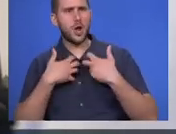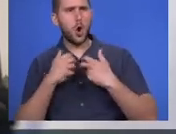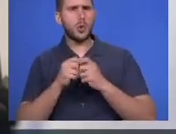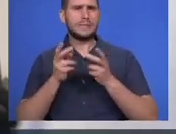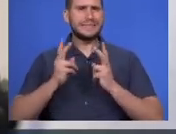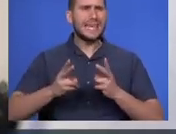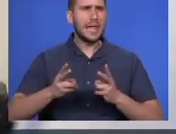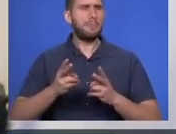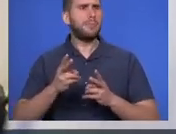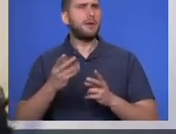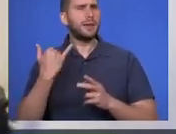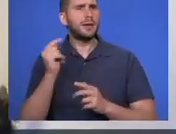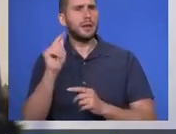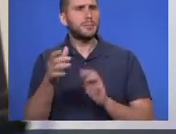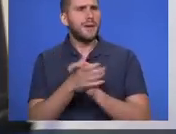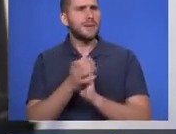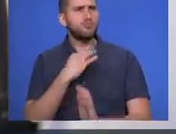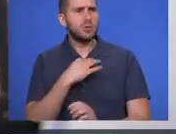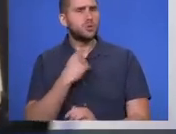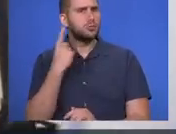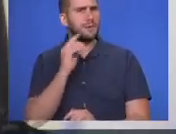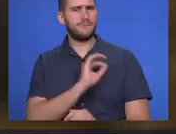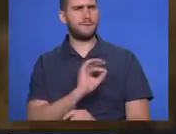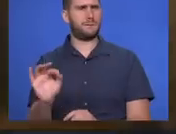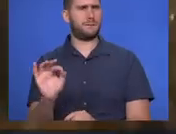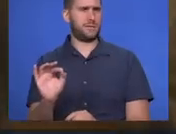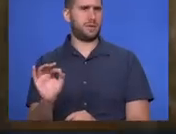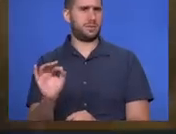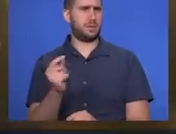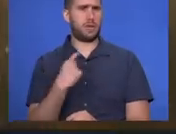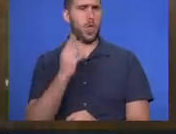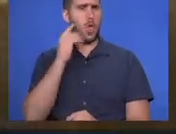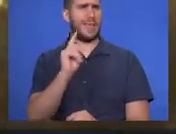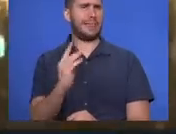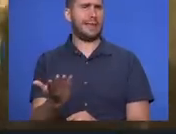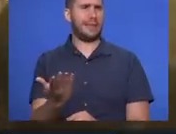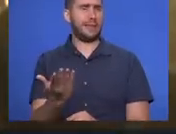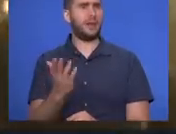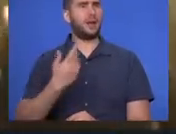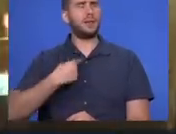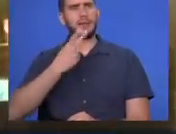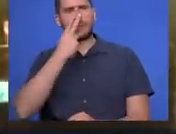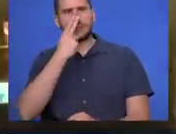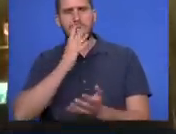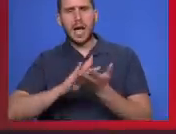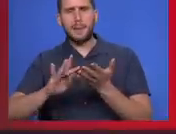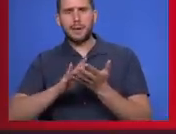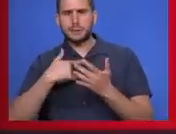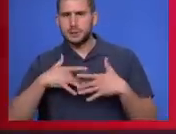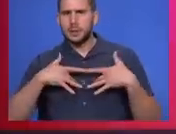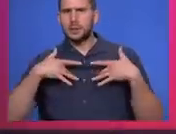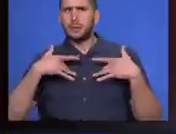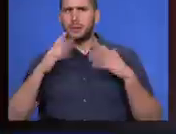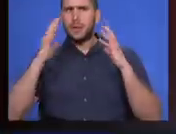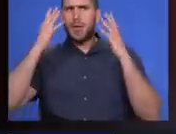בסטנדאפים. זאת אומרת, הייתי הולכת עם חברים שלי שהם שומעים טוב, ולא הייתי נהנת, וככה ניסיתי את האפליקציה